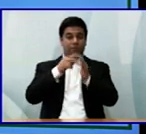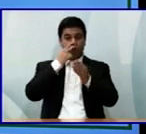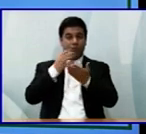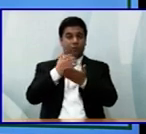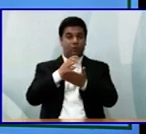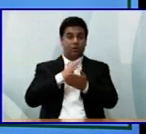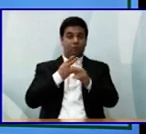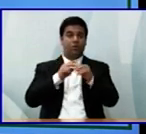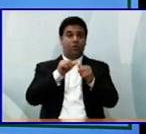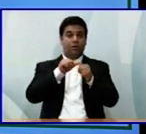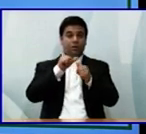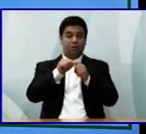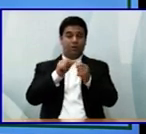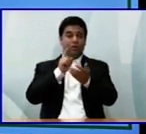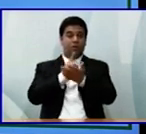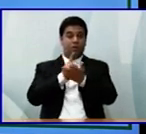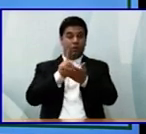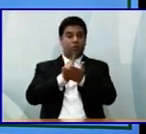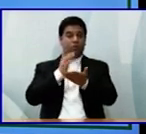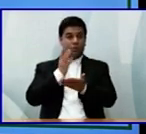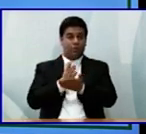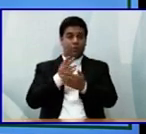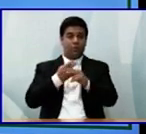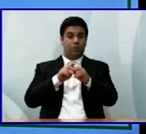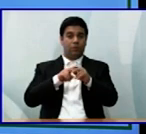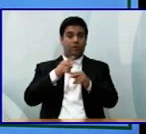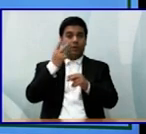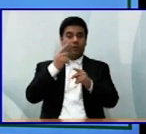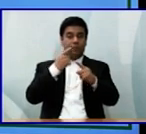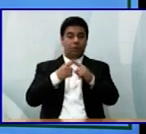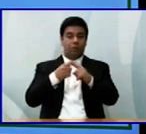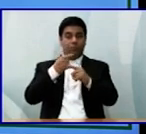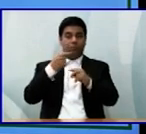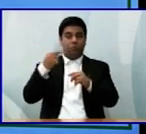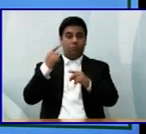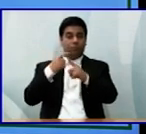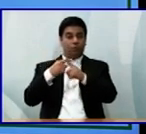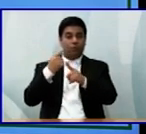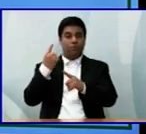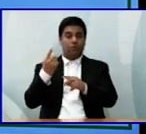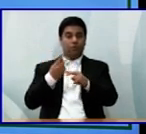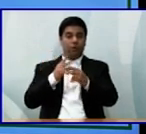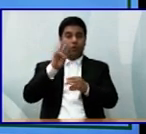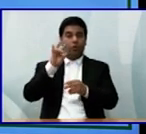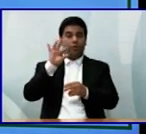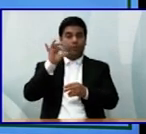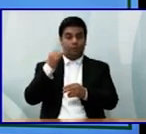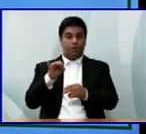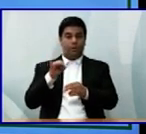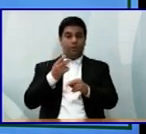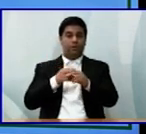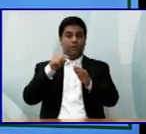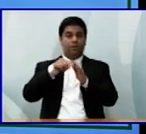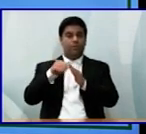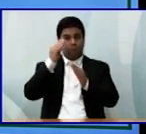Lekin undan tashqari shart kiritish kerak ekan. Ya'ni 2x plus 1 no manfi ifoda degan.